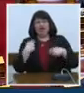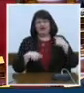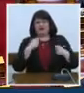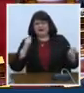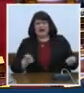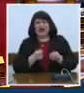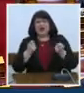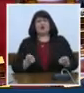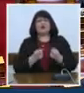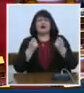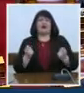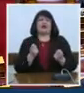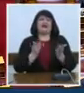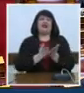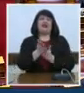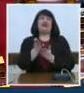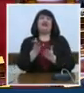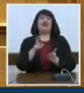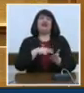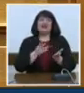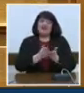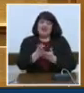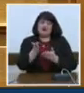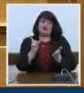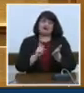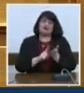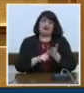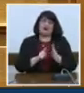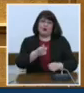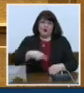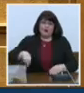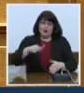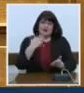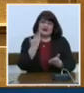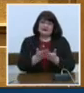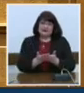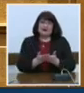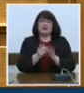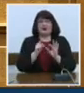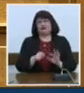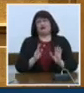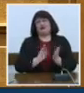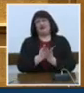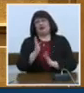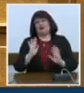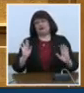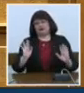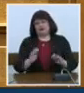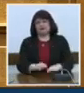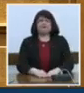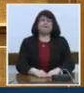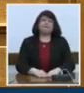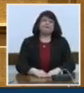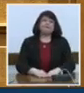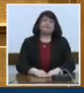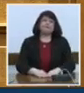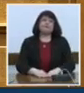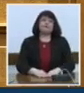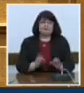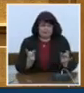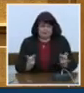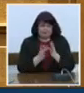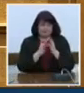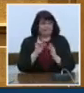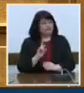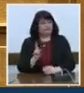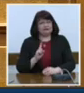ένα πρόβλημα όλων απαιτεί τη λύση από όλους. Δεν είναι τυχαίο, όπως είπα, ότι στη